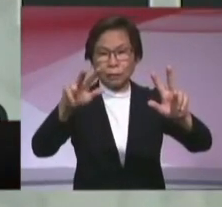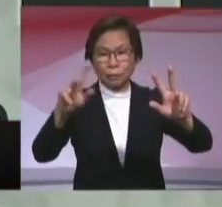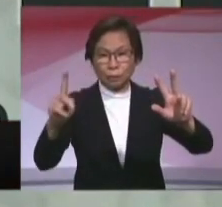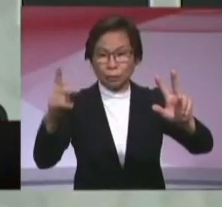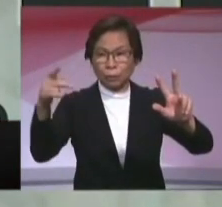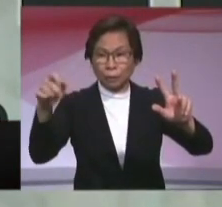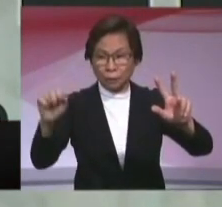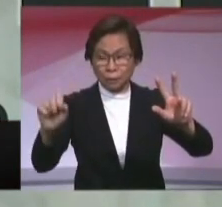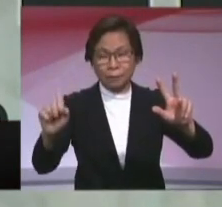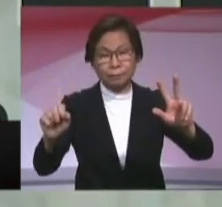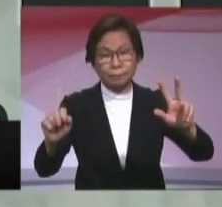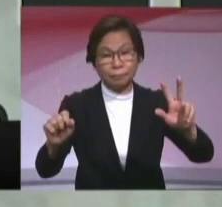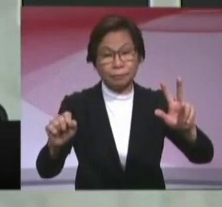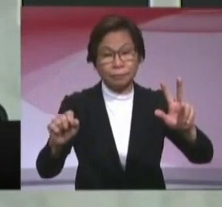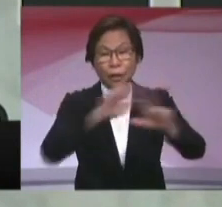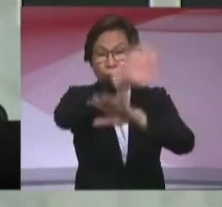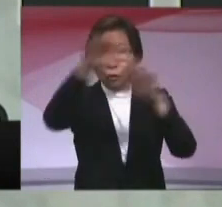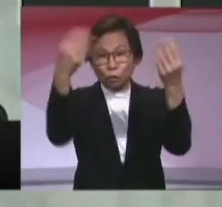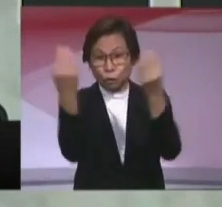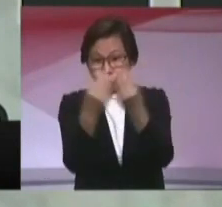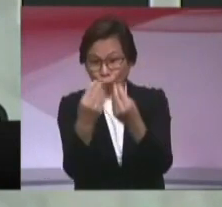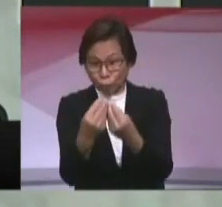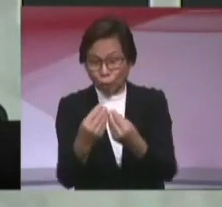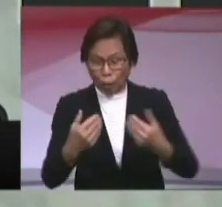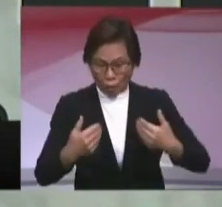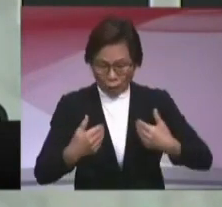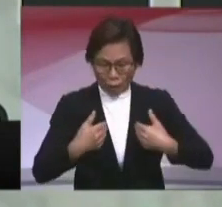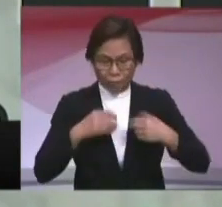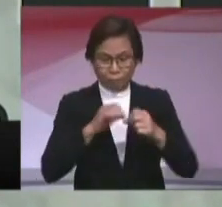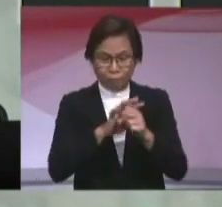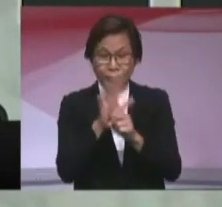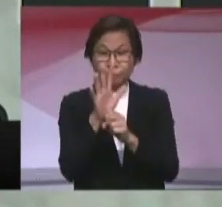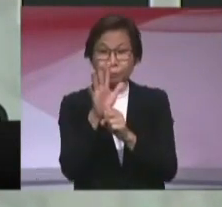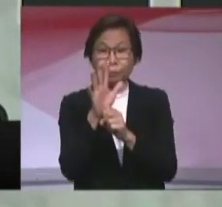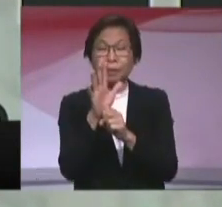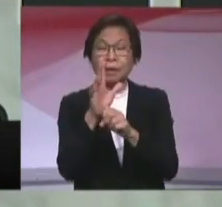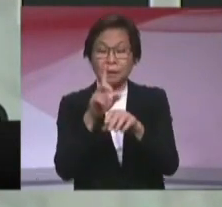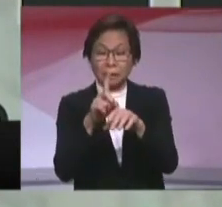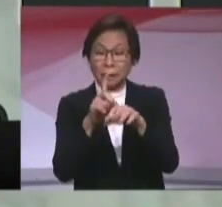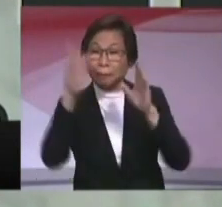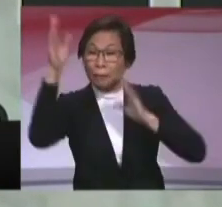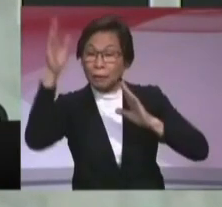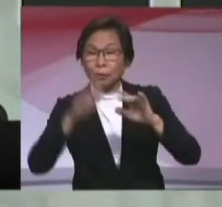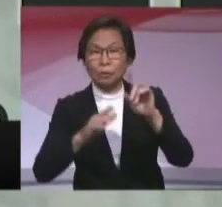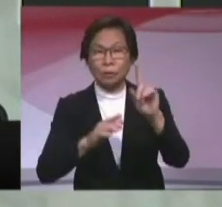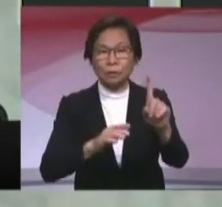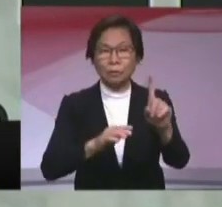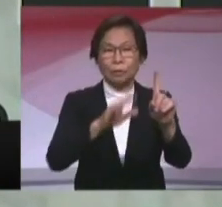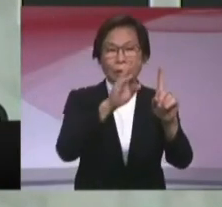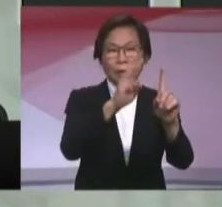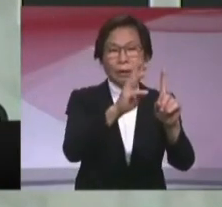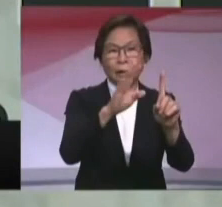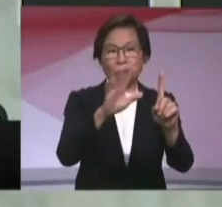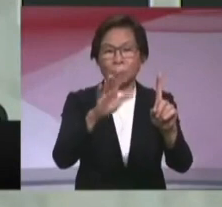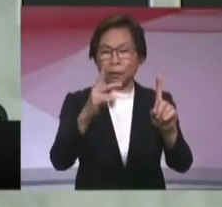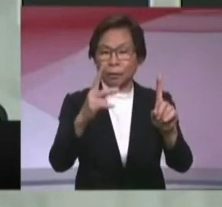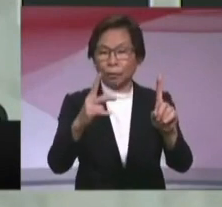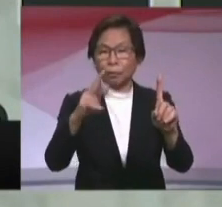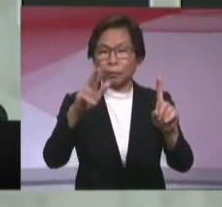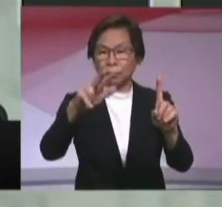3,631 kes. Ini menjadikan jumlah kes positif COVID-19 di Malaysia adalah sebanyak